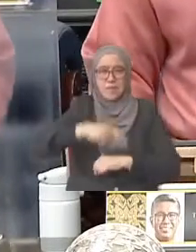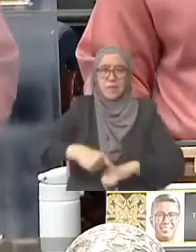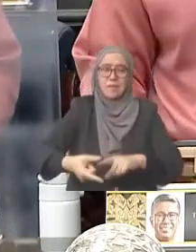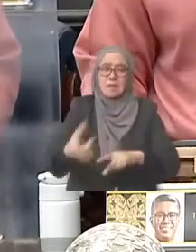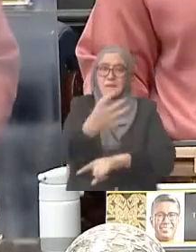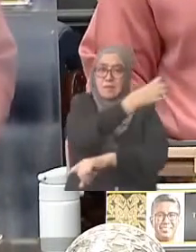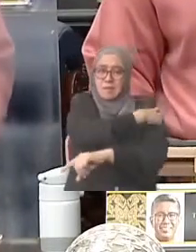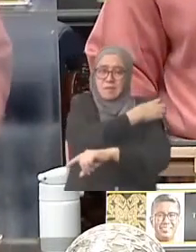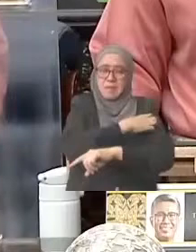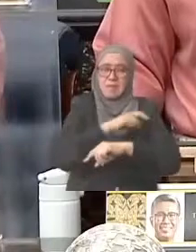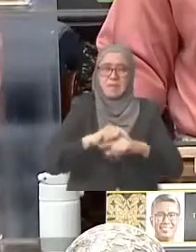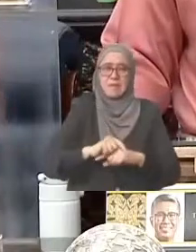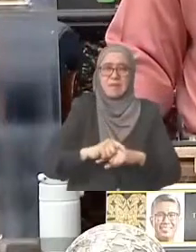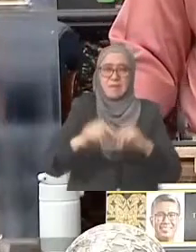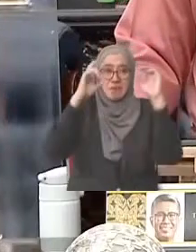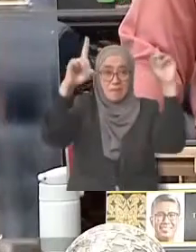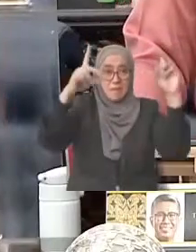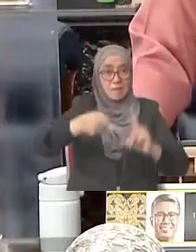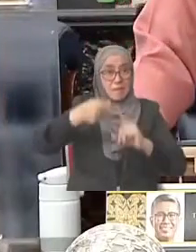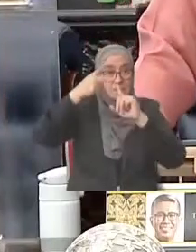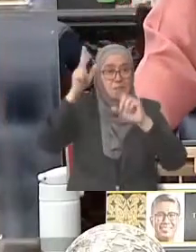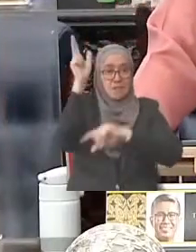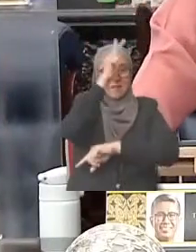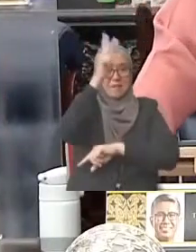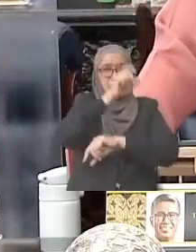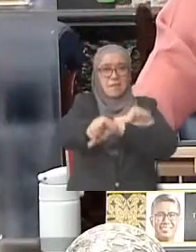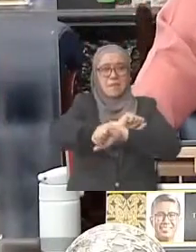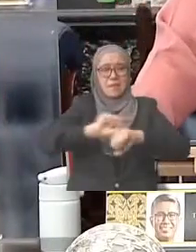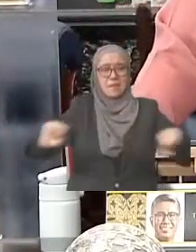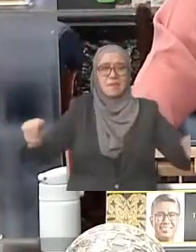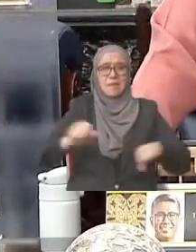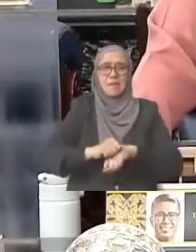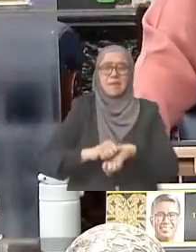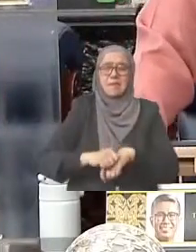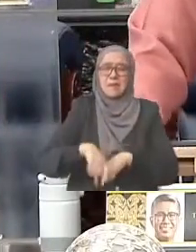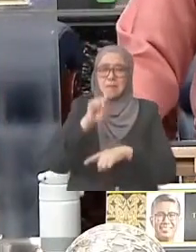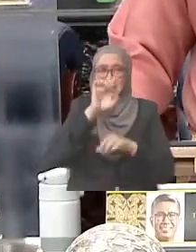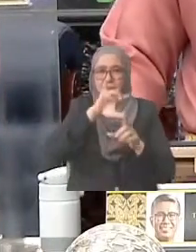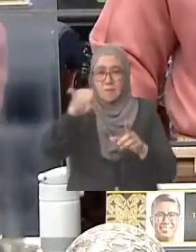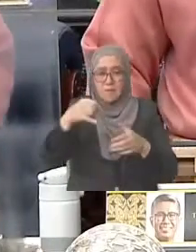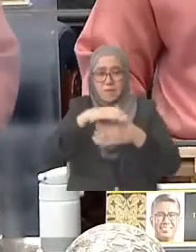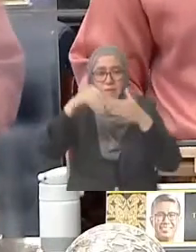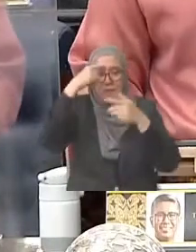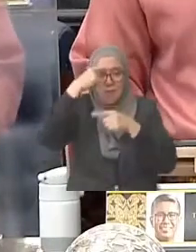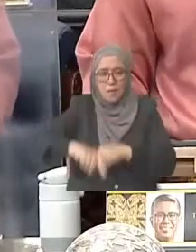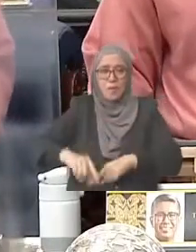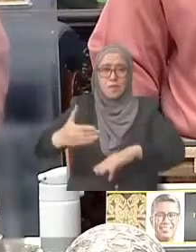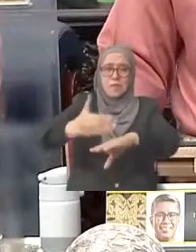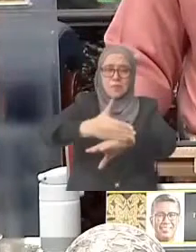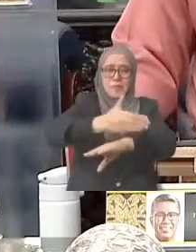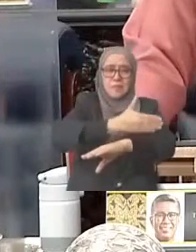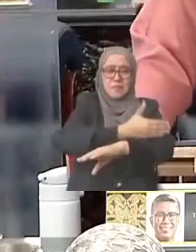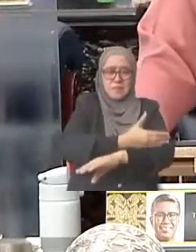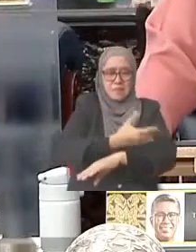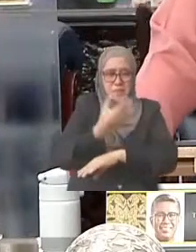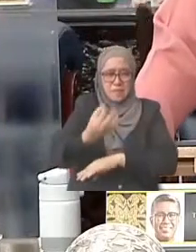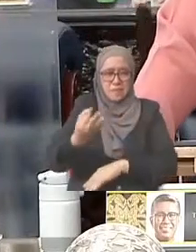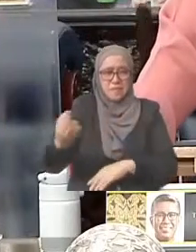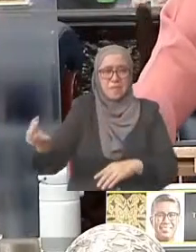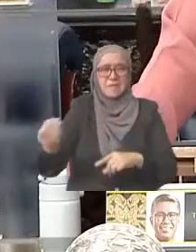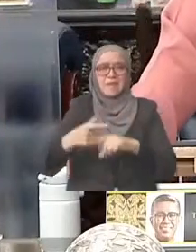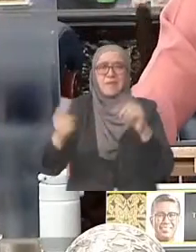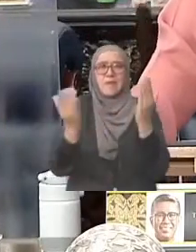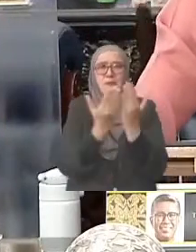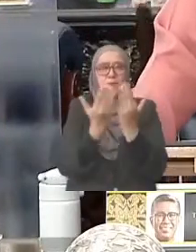menjadikan 50juta dinding antaranya untuk membiayai pembelian peralatan pengajar dan menambah baik facility sekolah berkeperluan khas